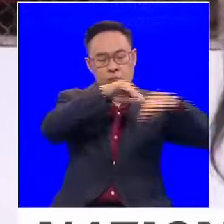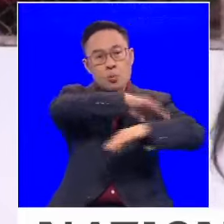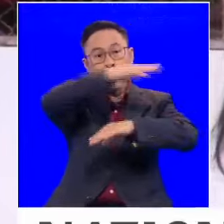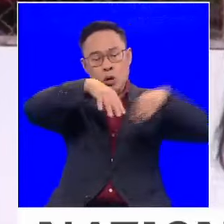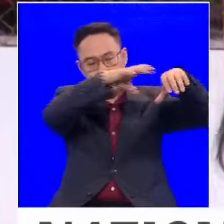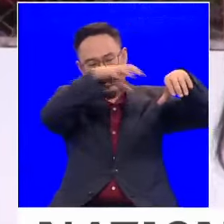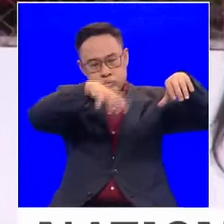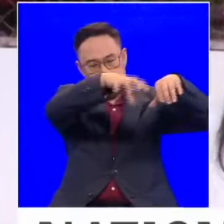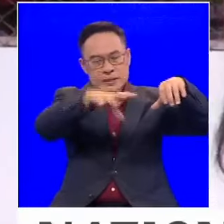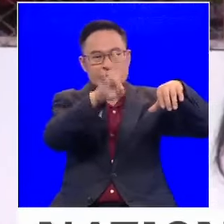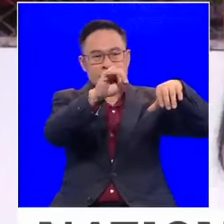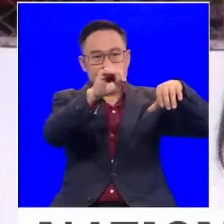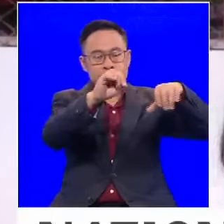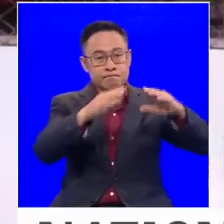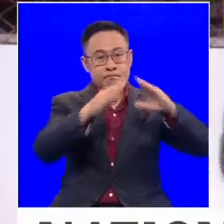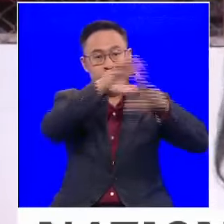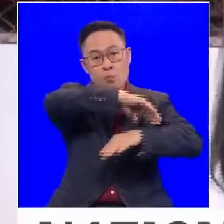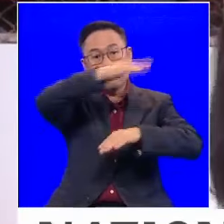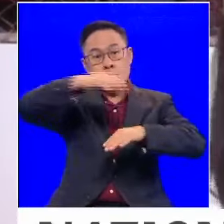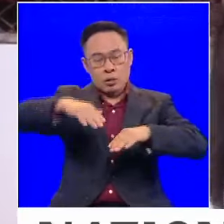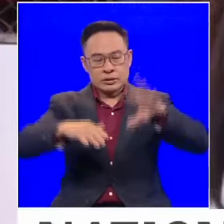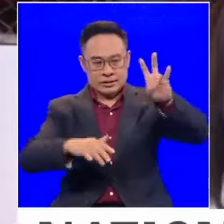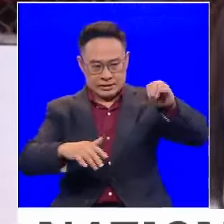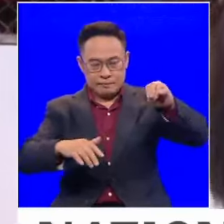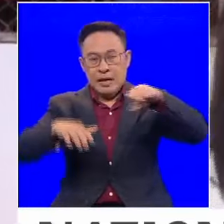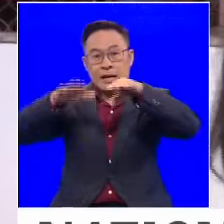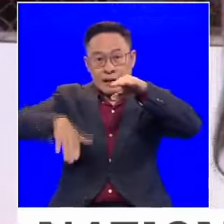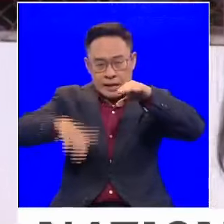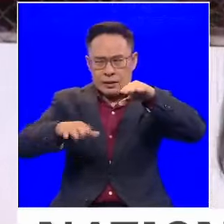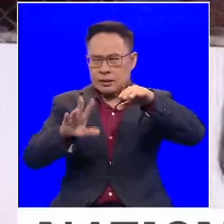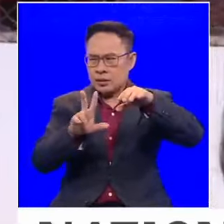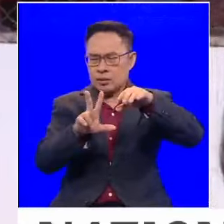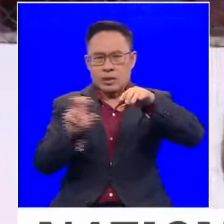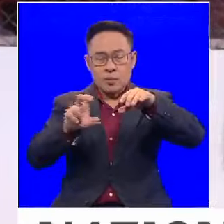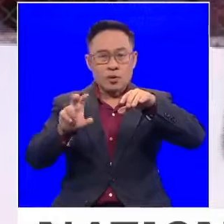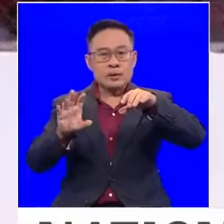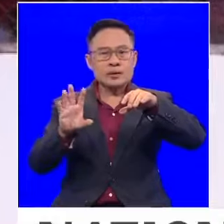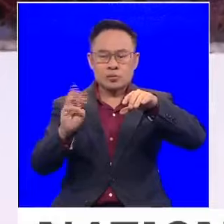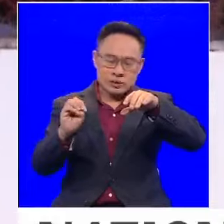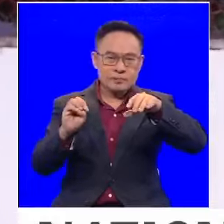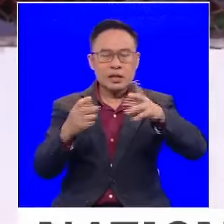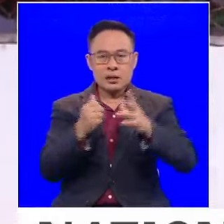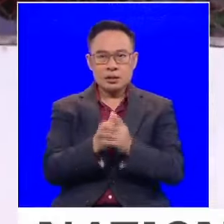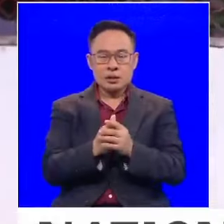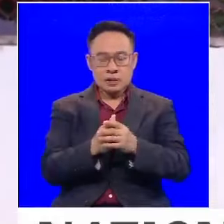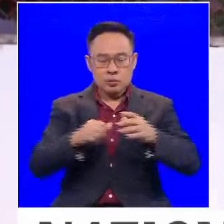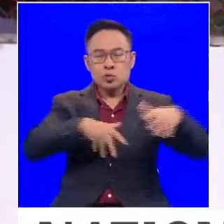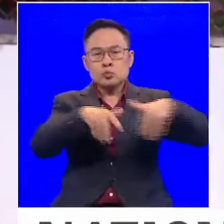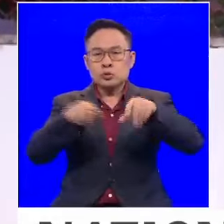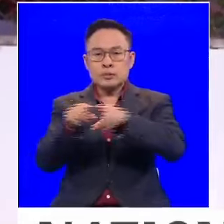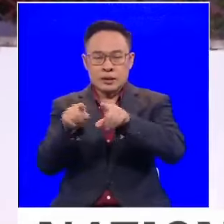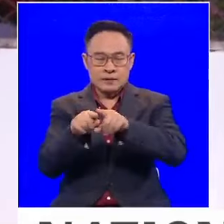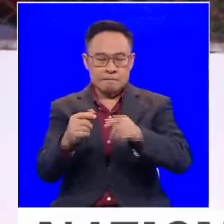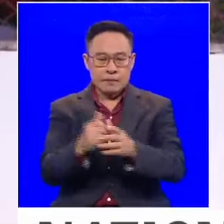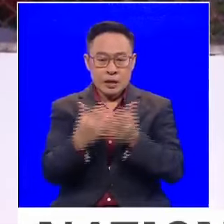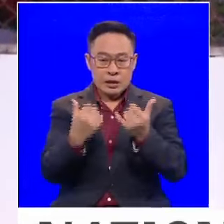ให้ความช่วยเหลือลูกบ้านที่น้ำท่วมตรงนี้เป็นยังไงบ้าง ตอนนี้มันก็มีหน่วยงานของท้องถิ่นแล้วก็ชาวบ้านร่วม